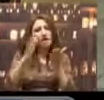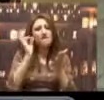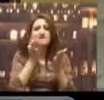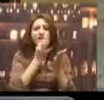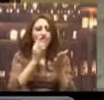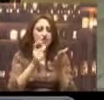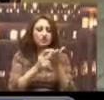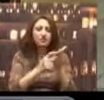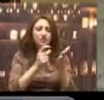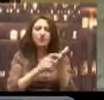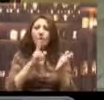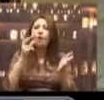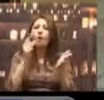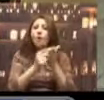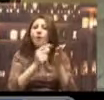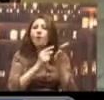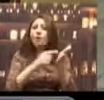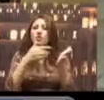مشهد انا كنت